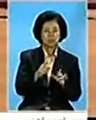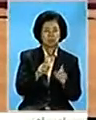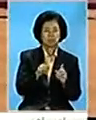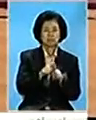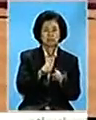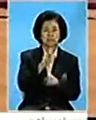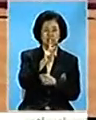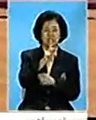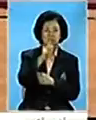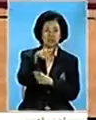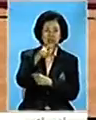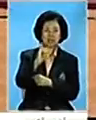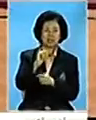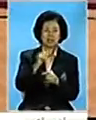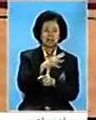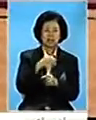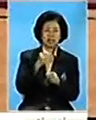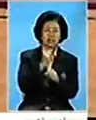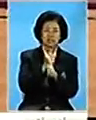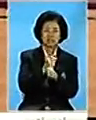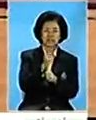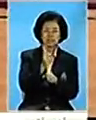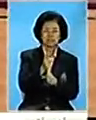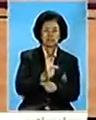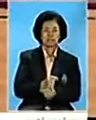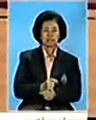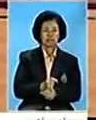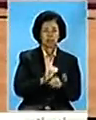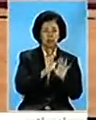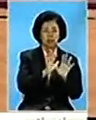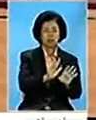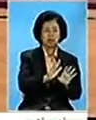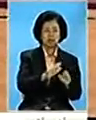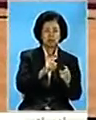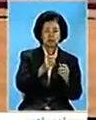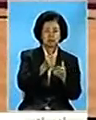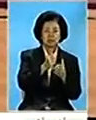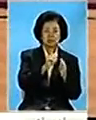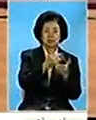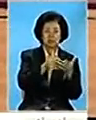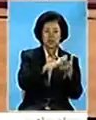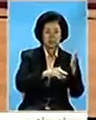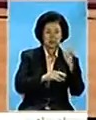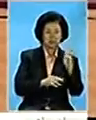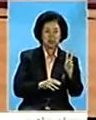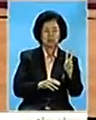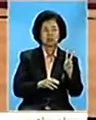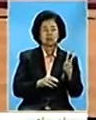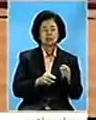แล้วก็ outcome ตรงนี้ก็อยากจะฝากนะคะแล้วก็สิ่งสำคัญในยุทธศาสตร์ที่2ด้วยนะคะในเรื่อง